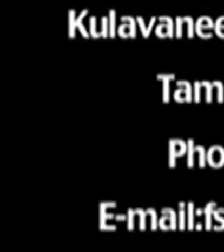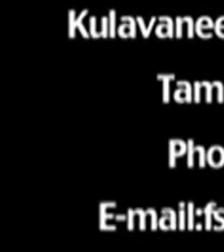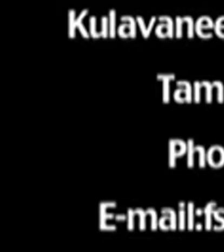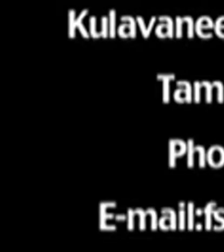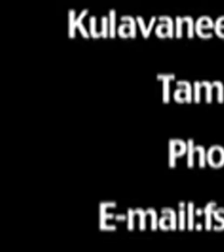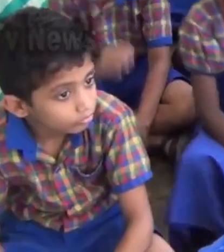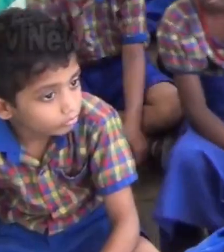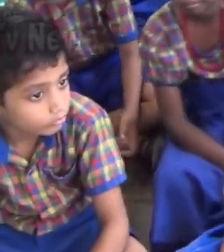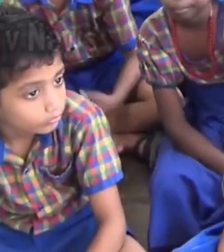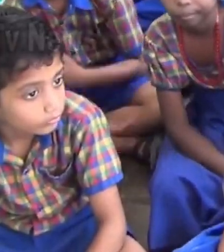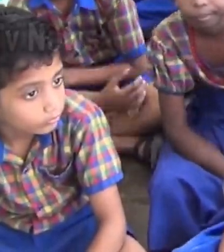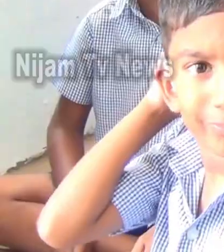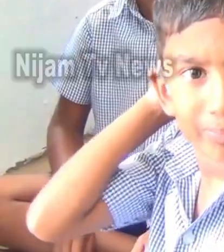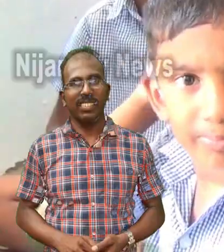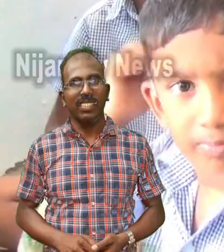04-6-2-2-5-7-3-2-6-7.